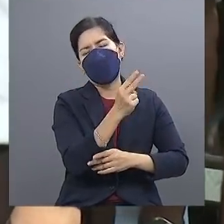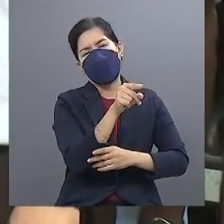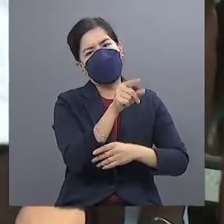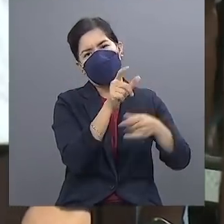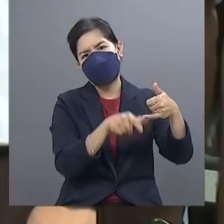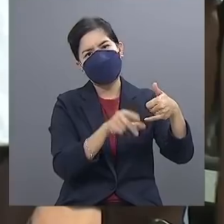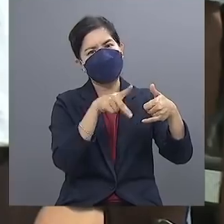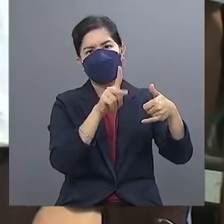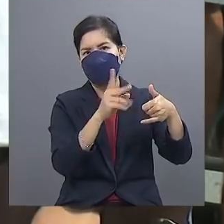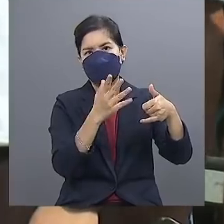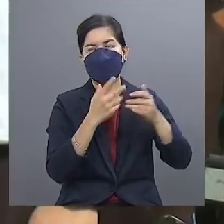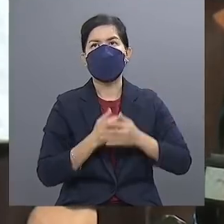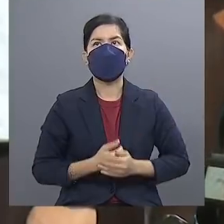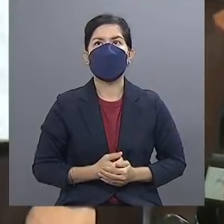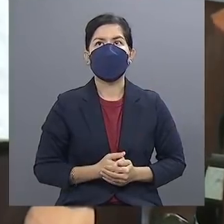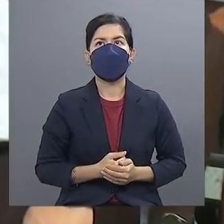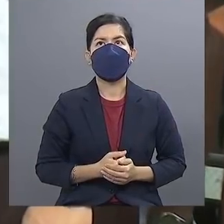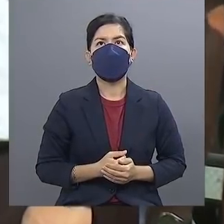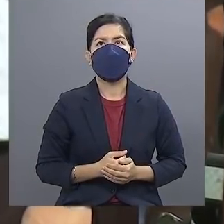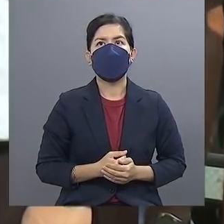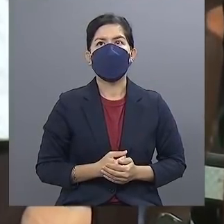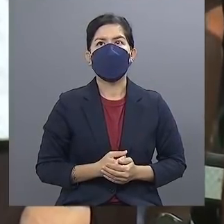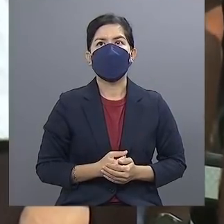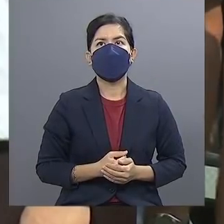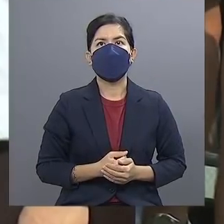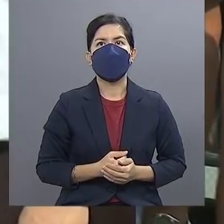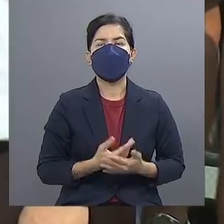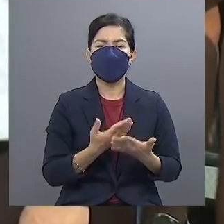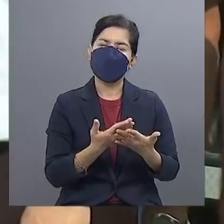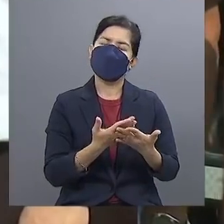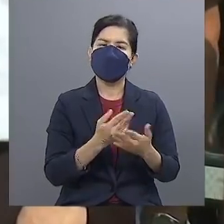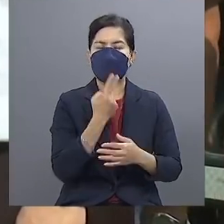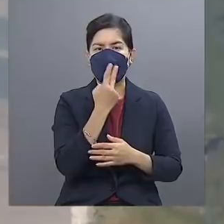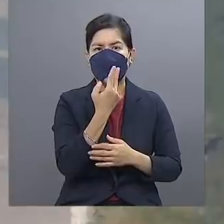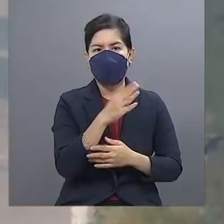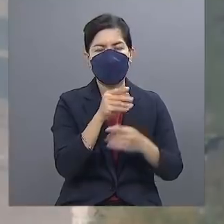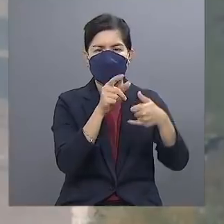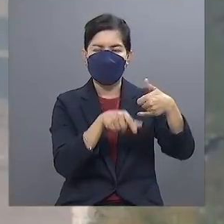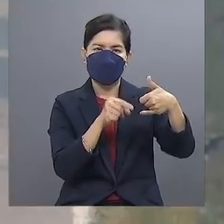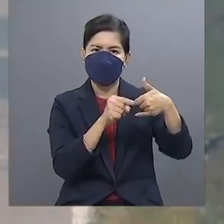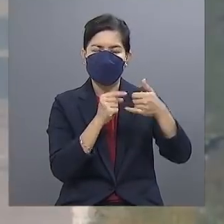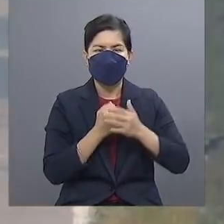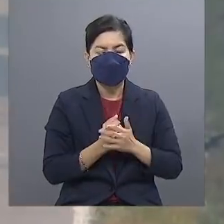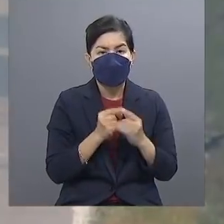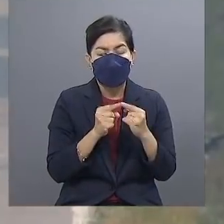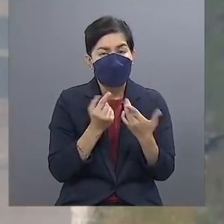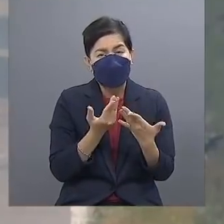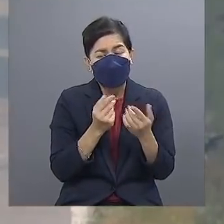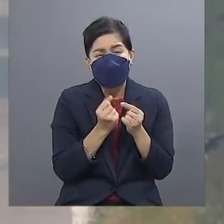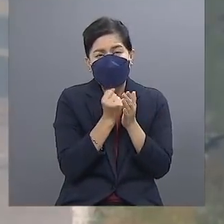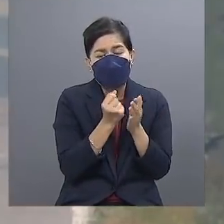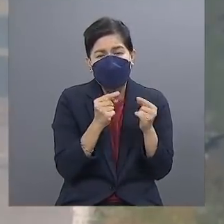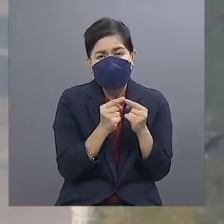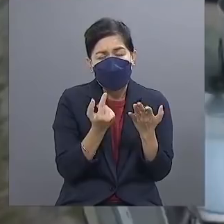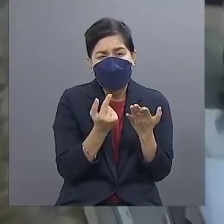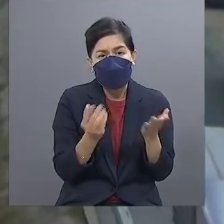นะครับก็เป็นสิ่งที่พิสูจน์แล้วครับว่าไม่มีผลนะครับ นอกจากนี้นะคะยังต้